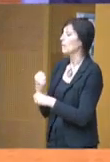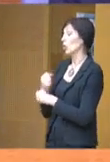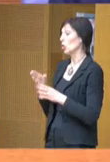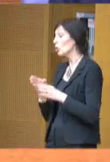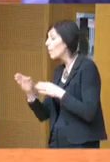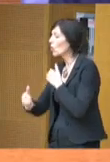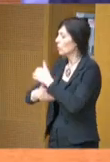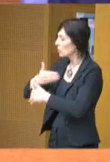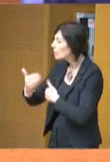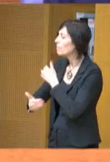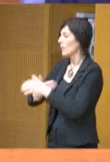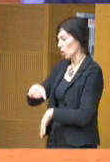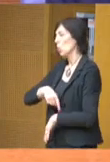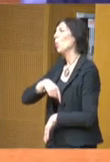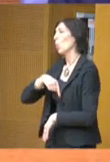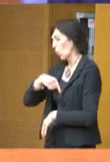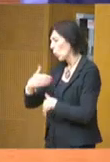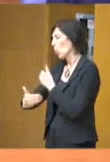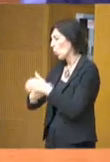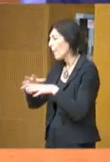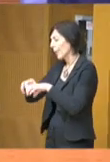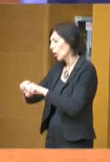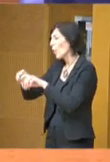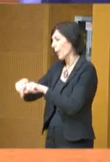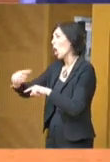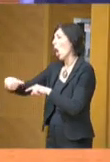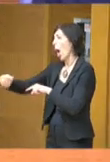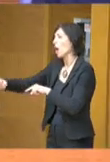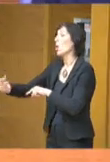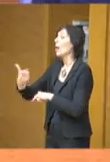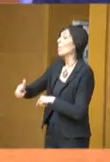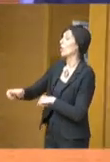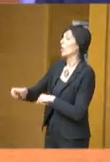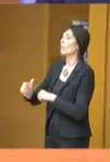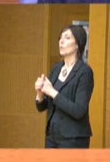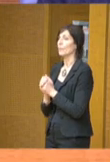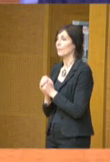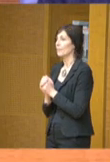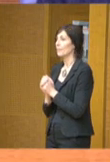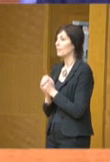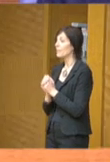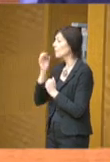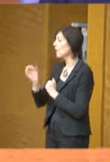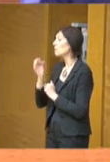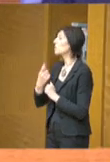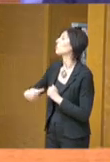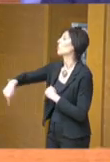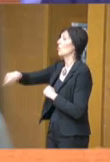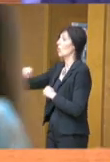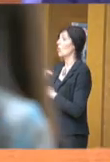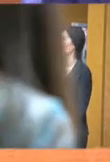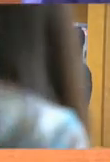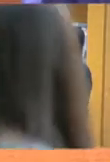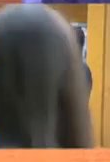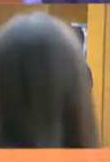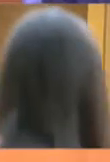è ancora piuttosto lunga e impegnativa, prima di tutto perché appunto spesso non siamo così